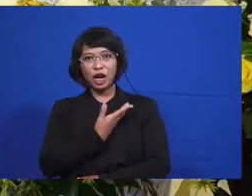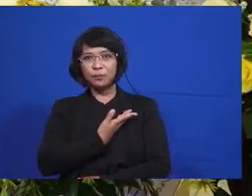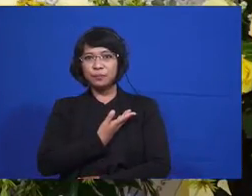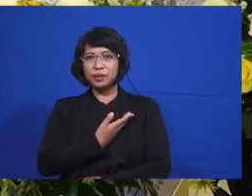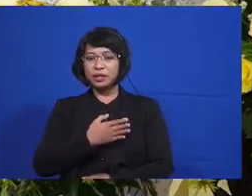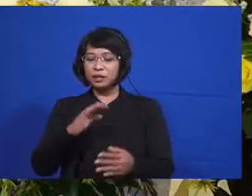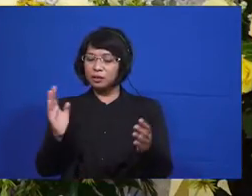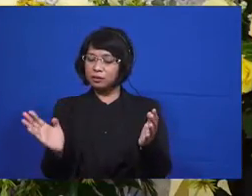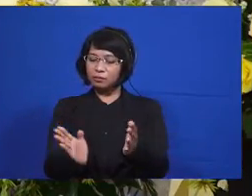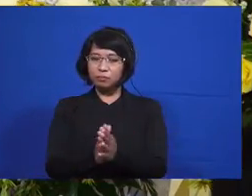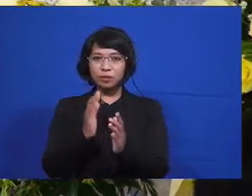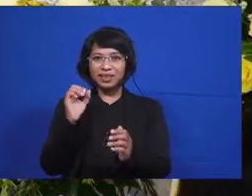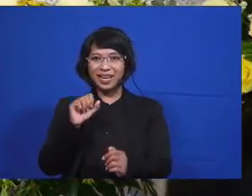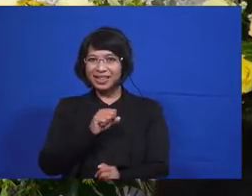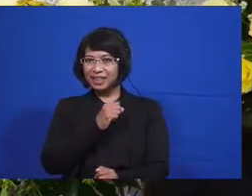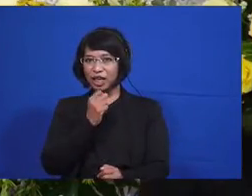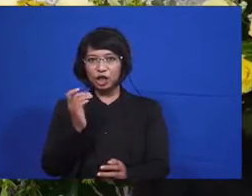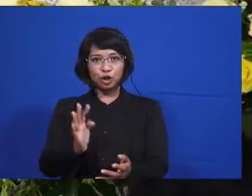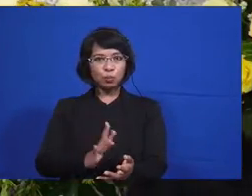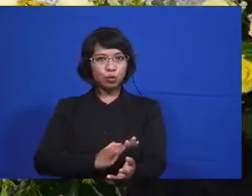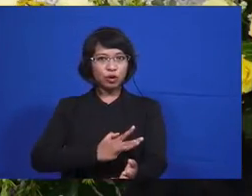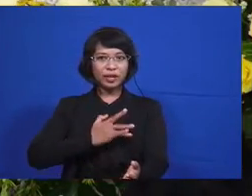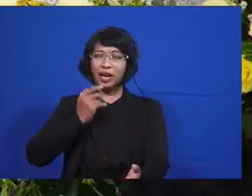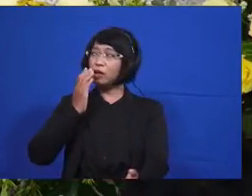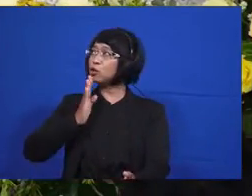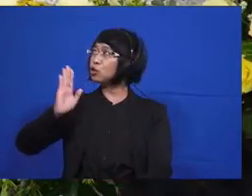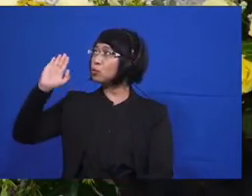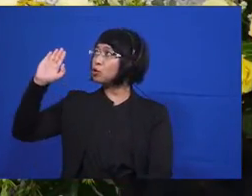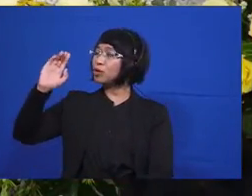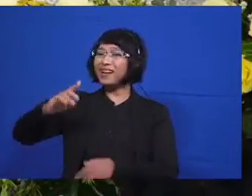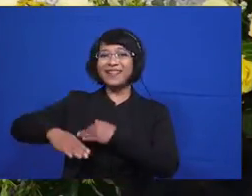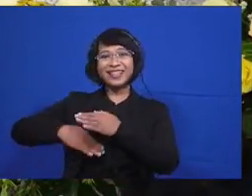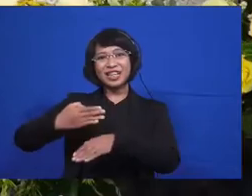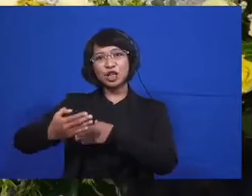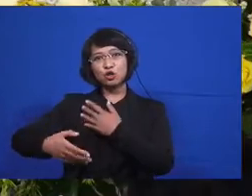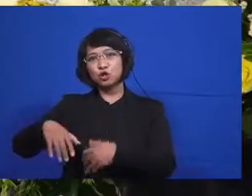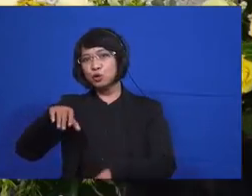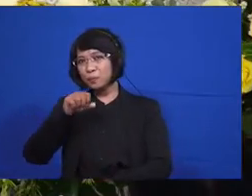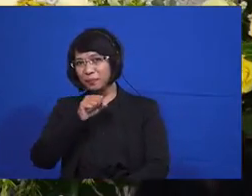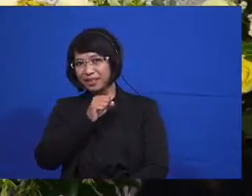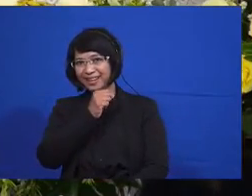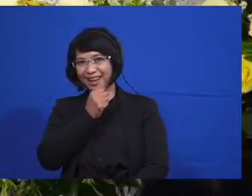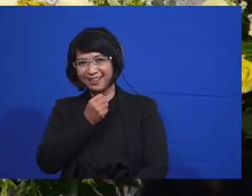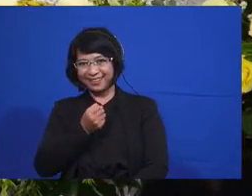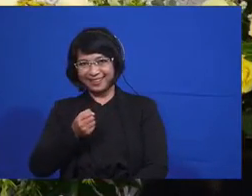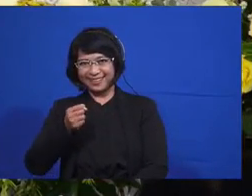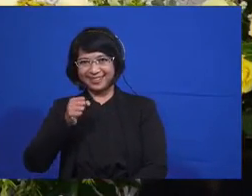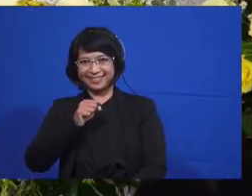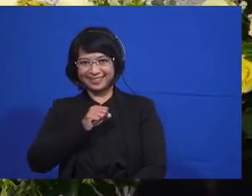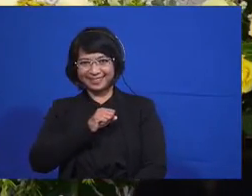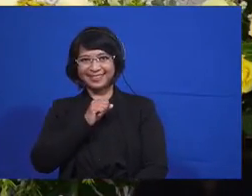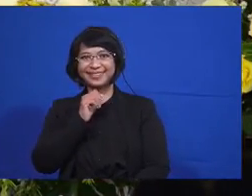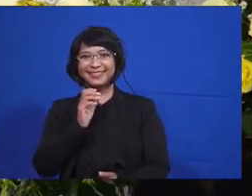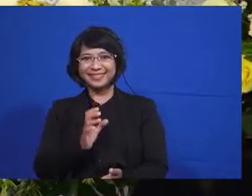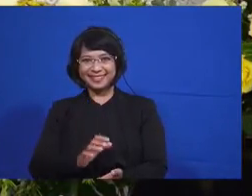kemuliaan bagimu dengan henti-hentinya bernyanyi.